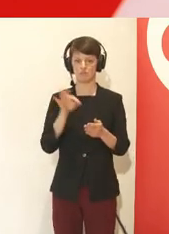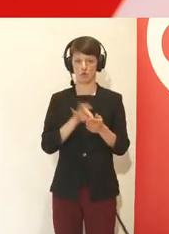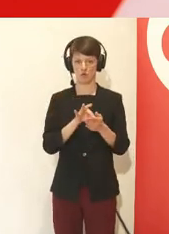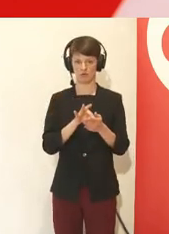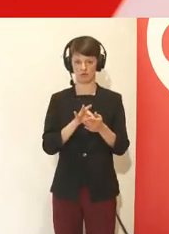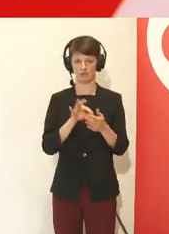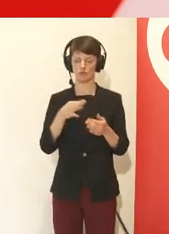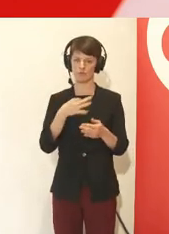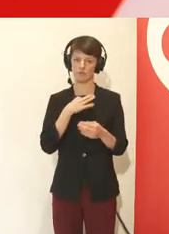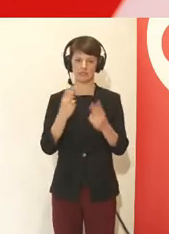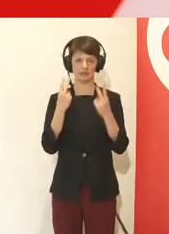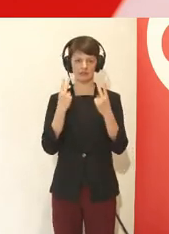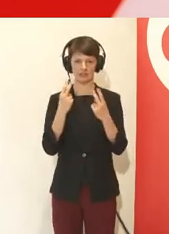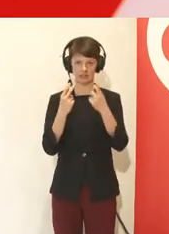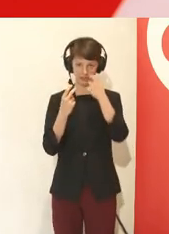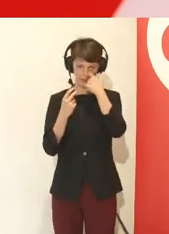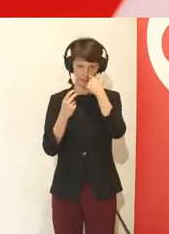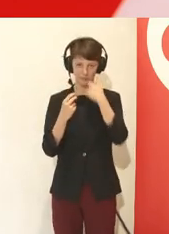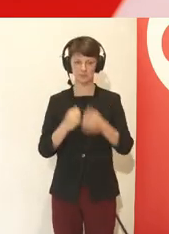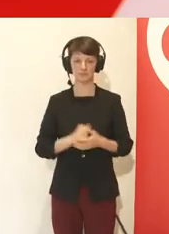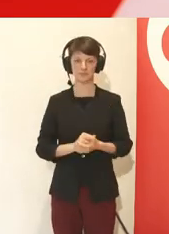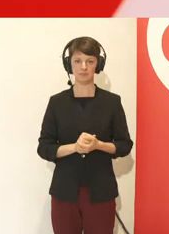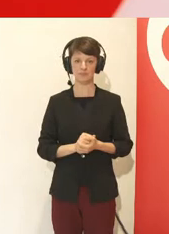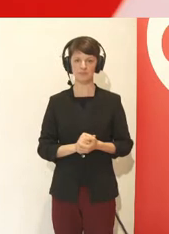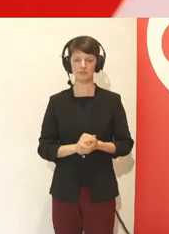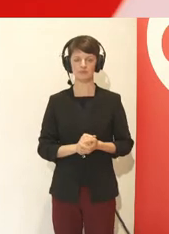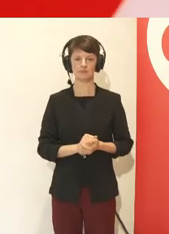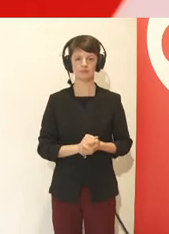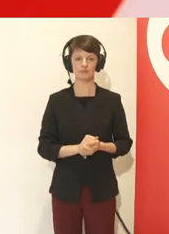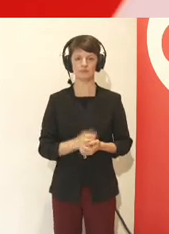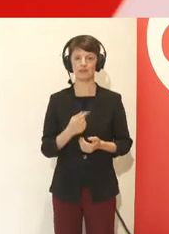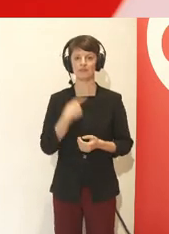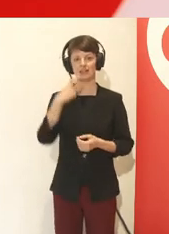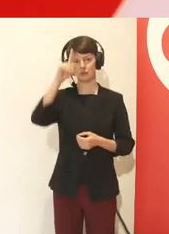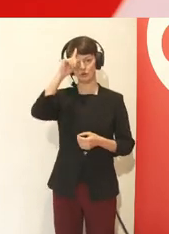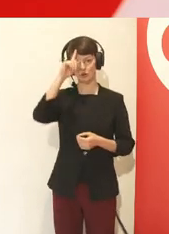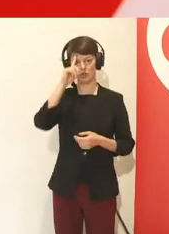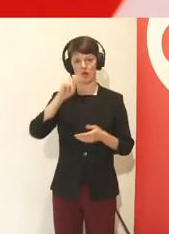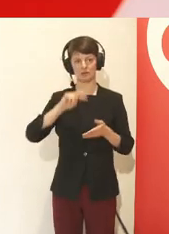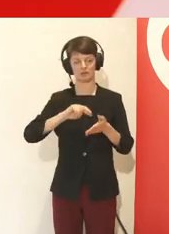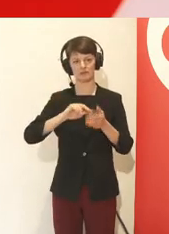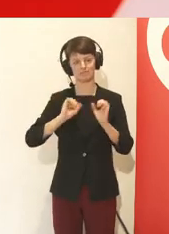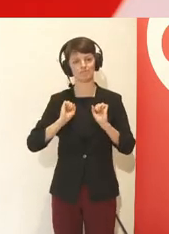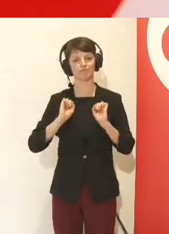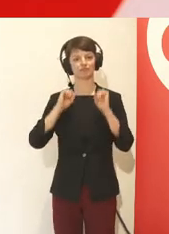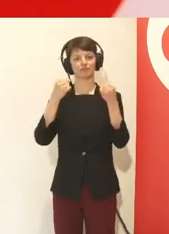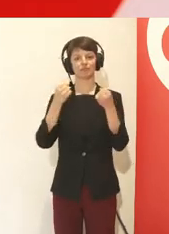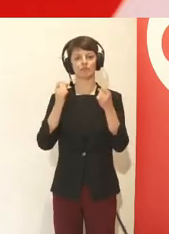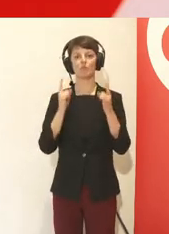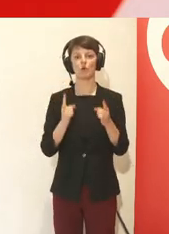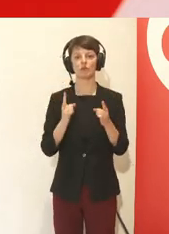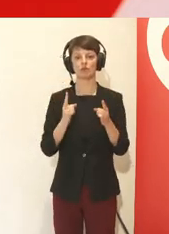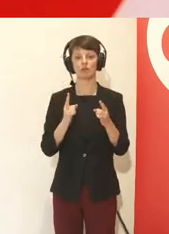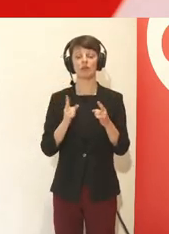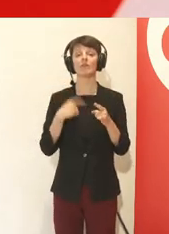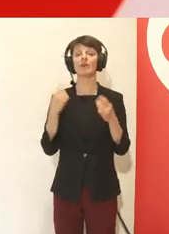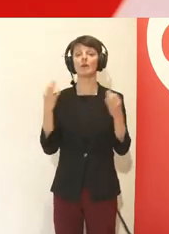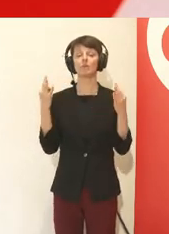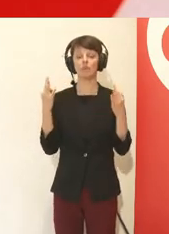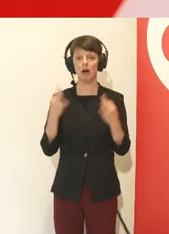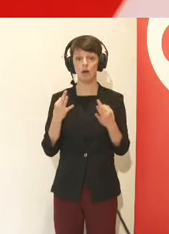der mir wichtig ist wenn ich über das reden was wir in deutschland uns vornehmen müssen wir brauchen